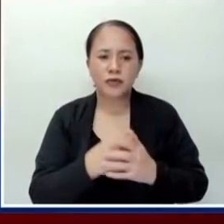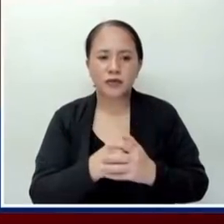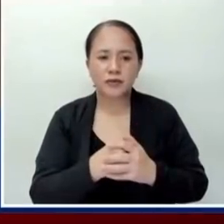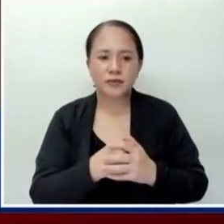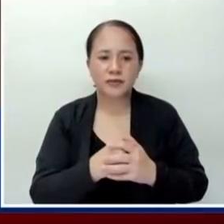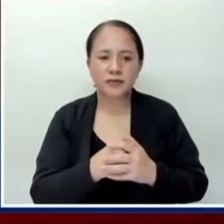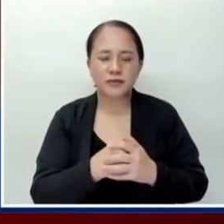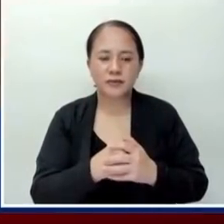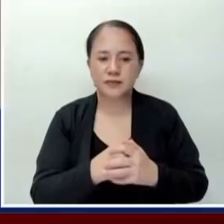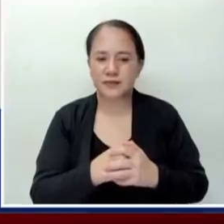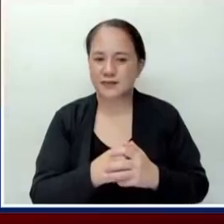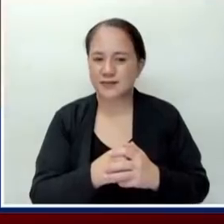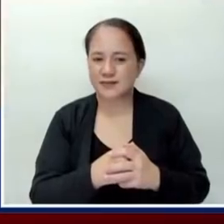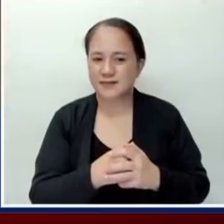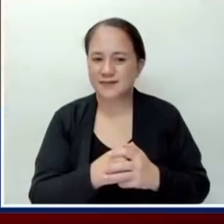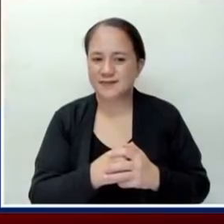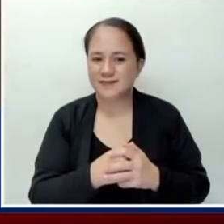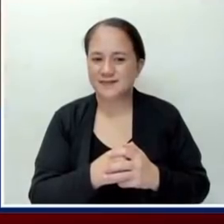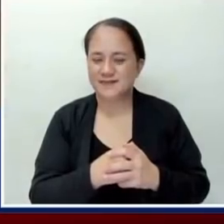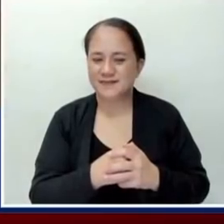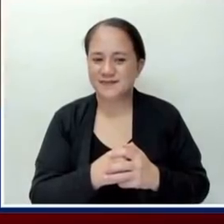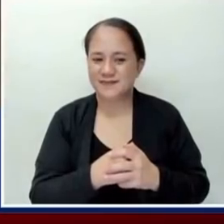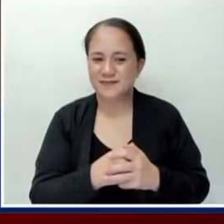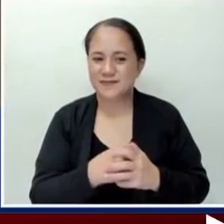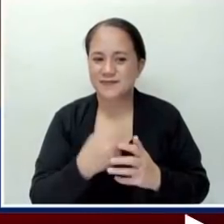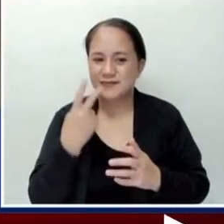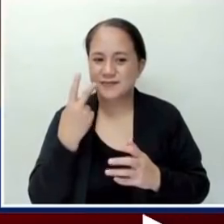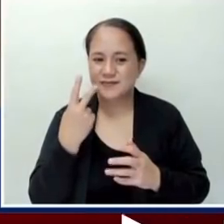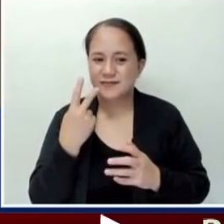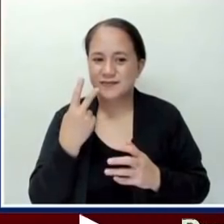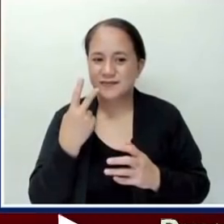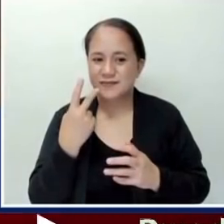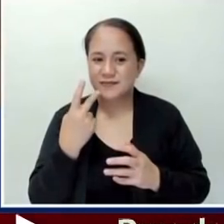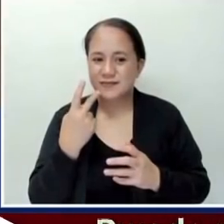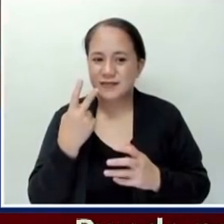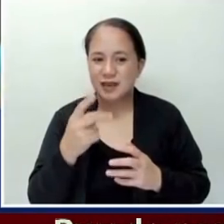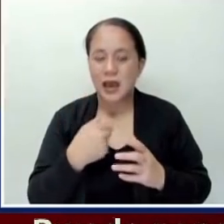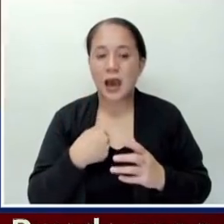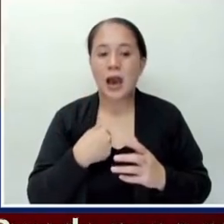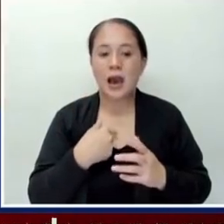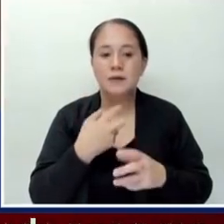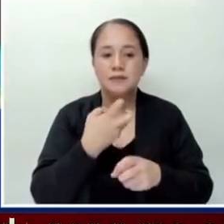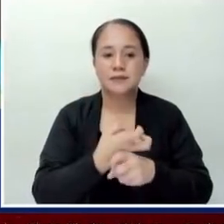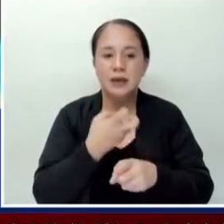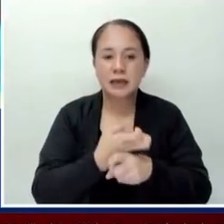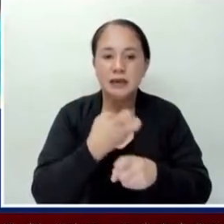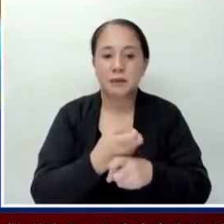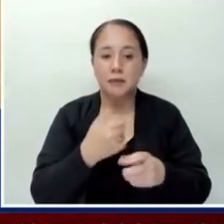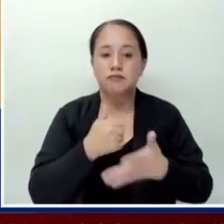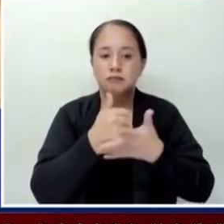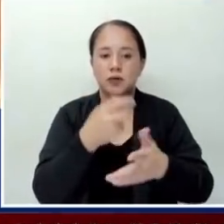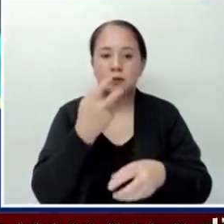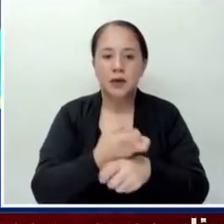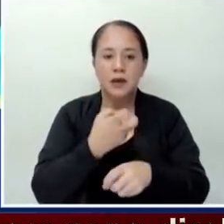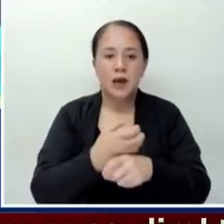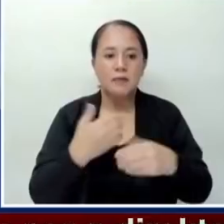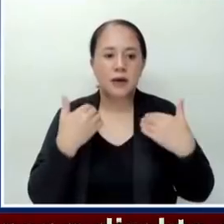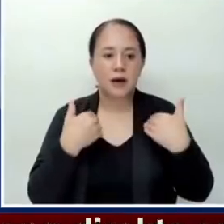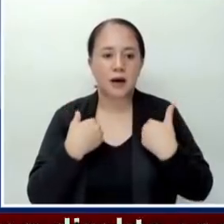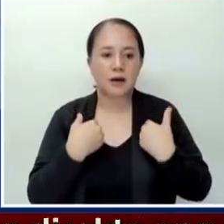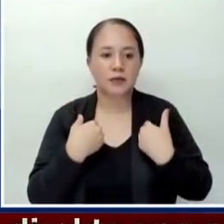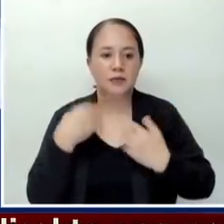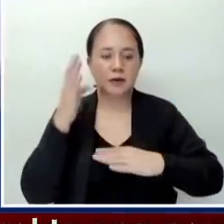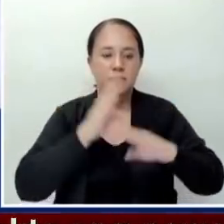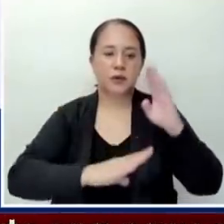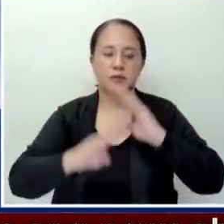pipili yung komunikasyon. May ano sa mga nahihirap, kung ano yung mga problema ng Pilipinas.